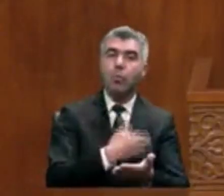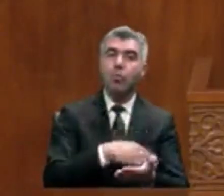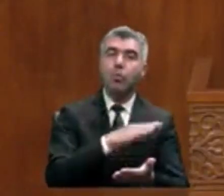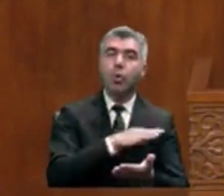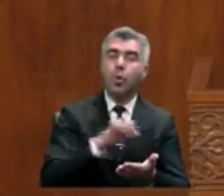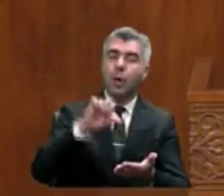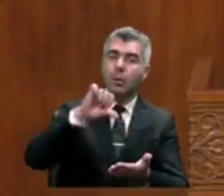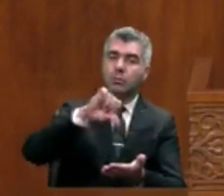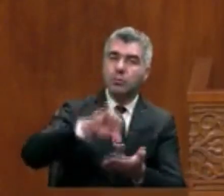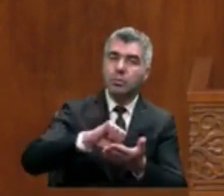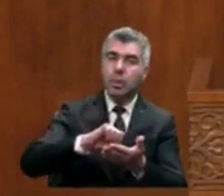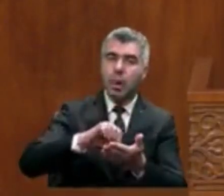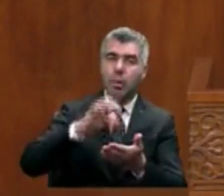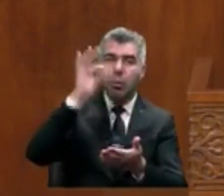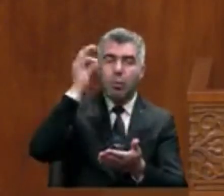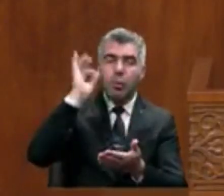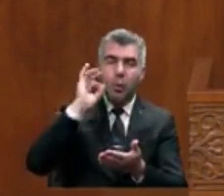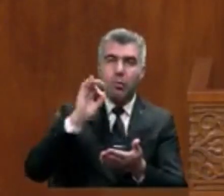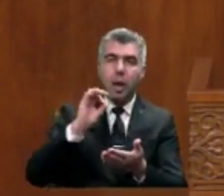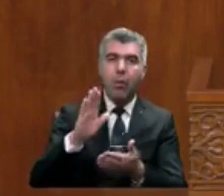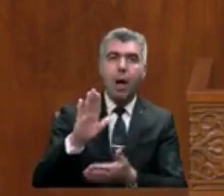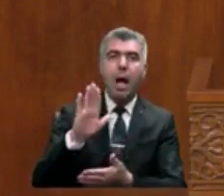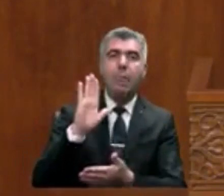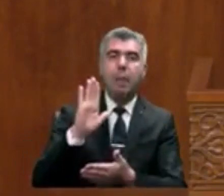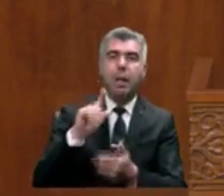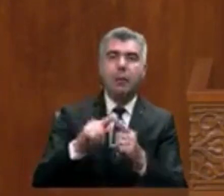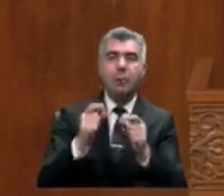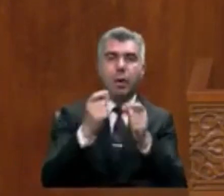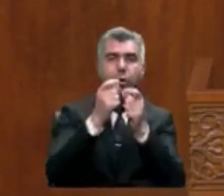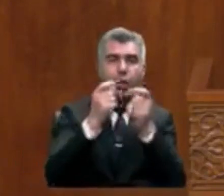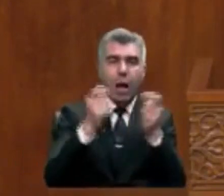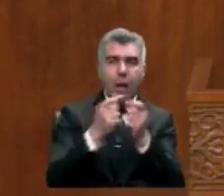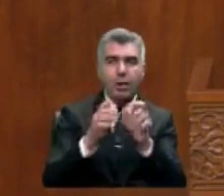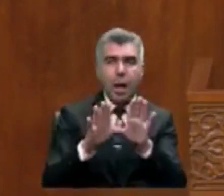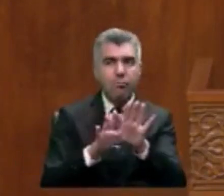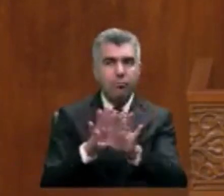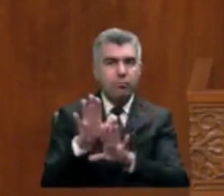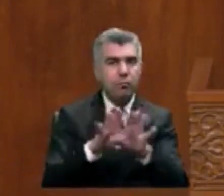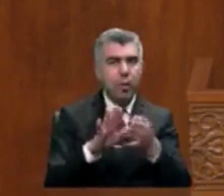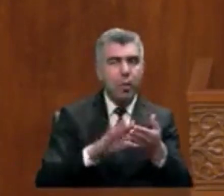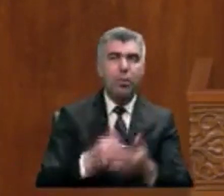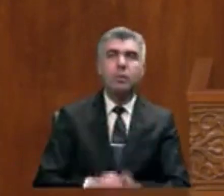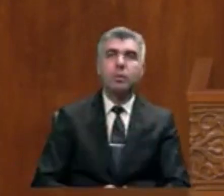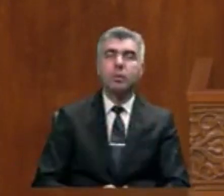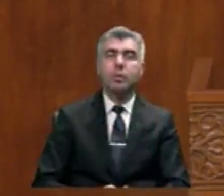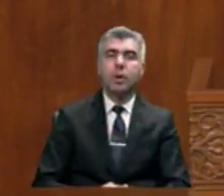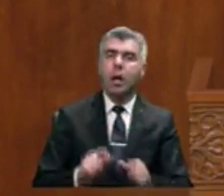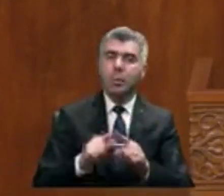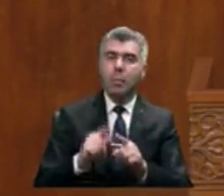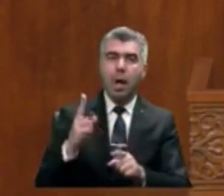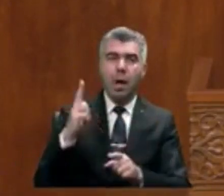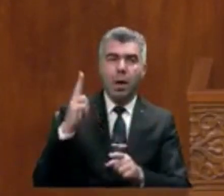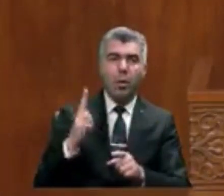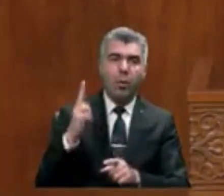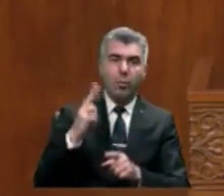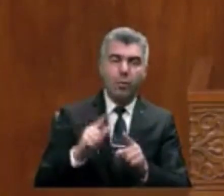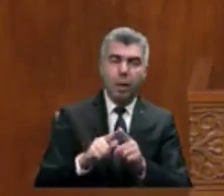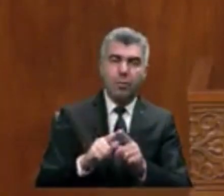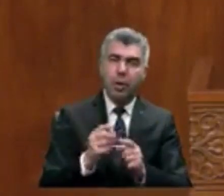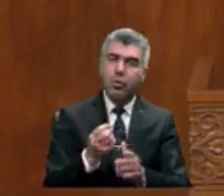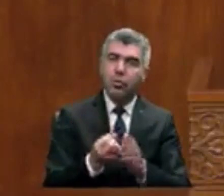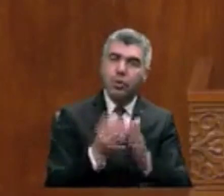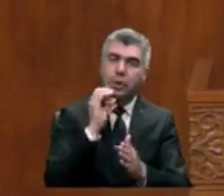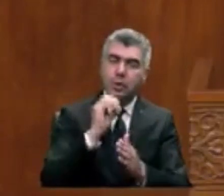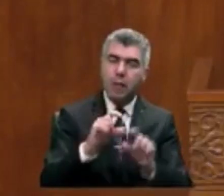المركزيه واكاديمي وخبراء في مجال المقاوله واداره الاعمال واعطيت الانطلاقه الرسميه للترشيحات